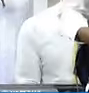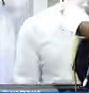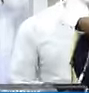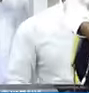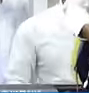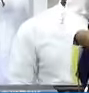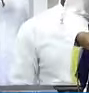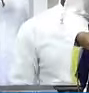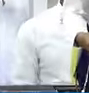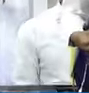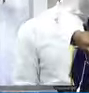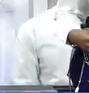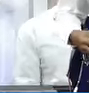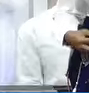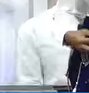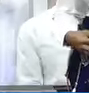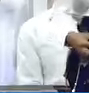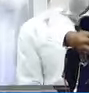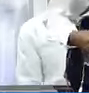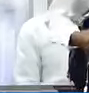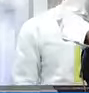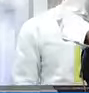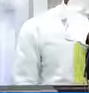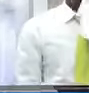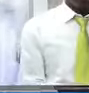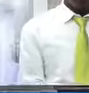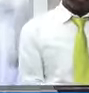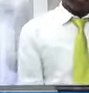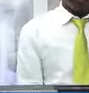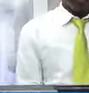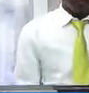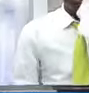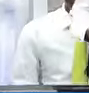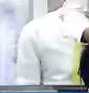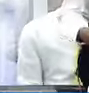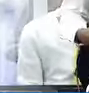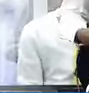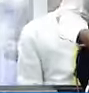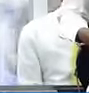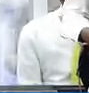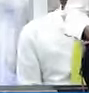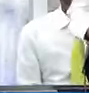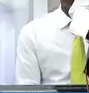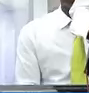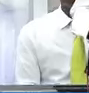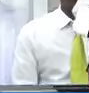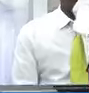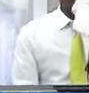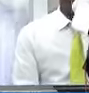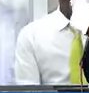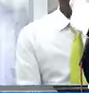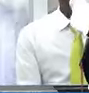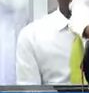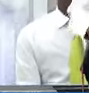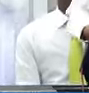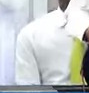Bwana, asimamapo mtumishi wako Bwana, tukaweze kulipokea neno lako ambalo umeliandaa kwa ajili ya mioyo yetu Bwana